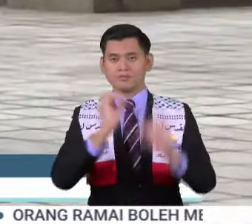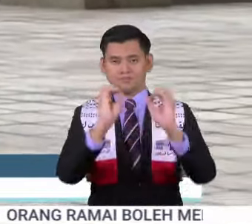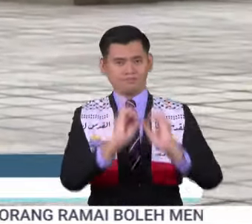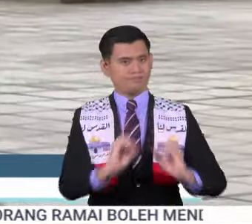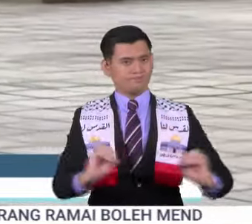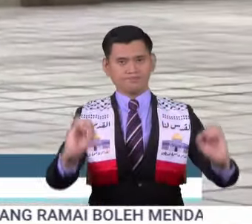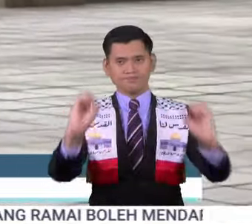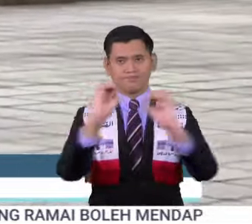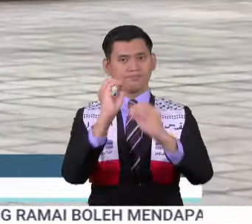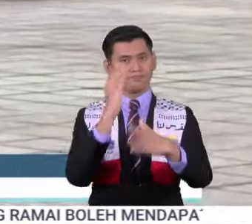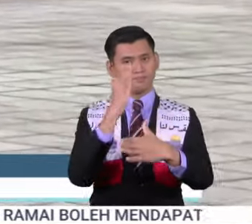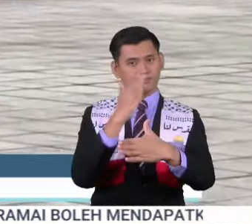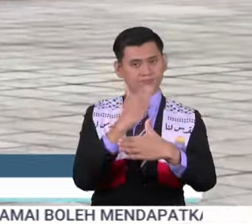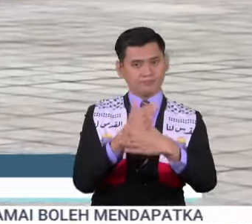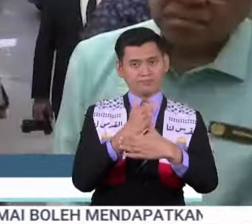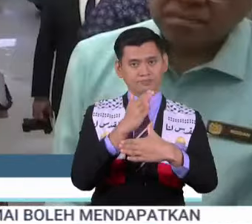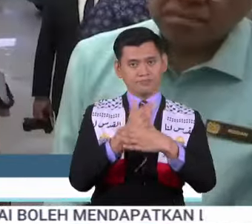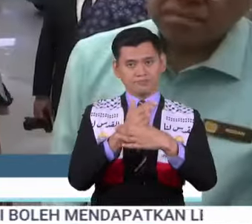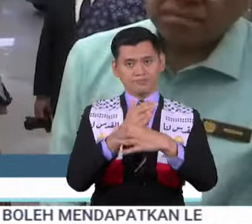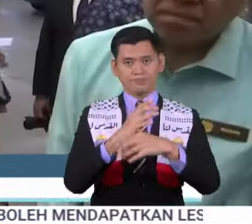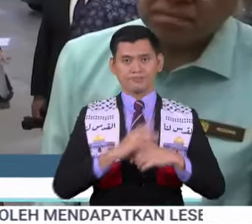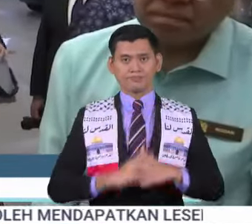sengkatan.